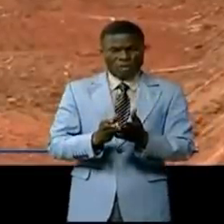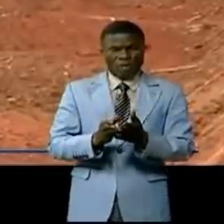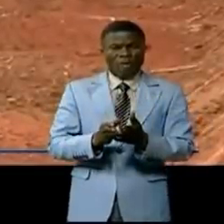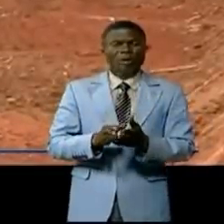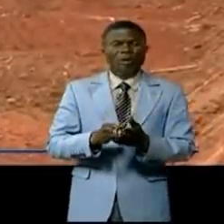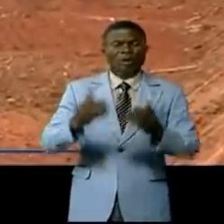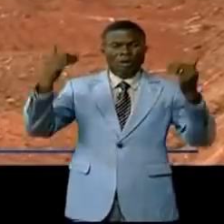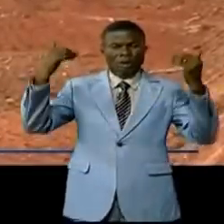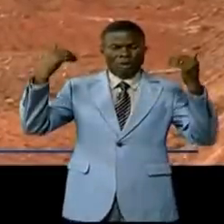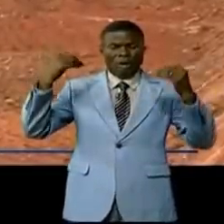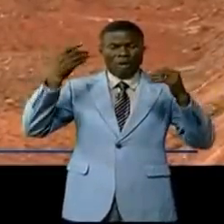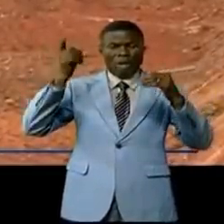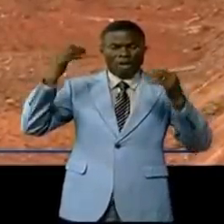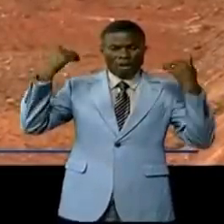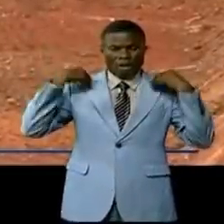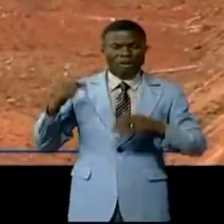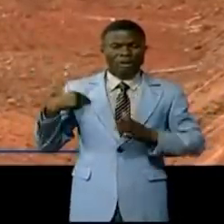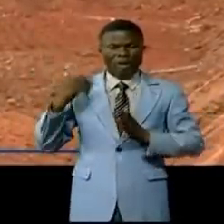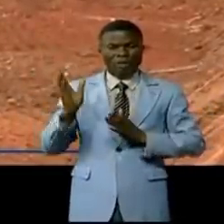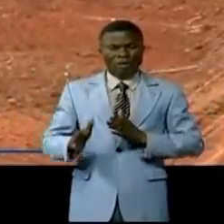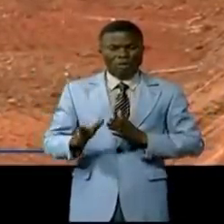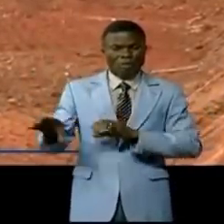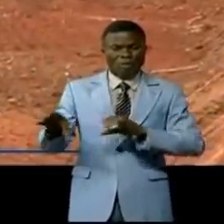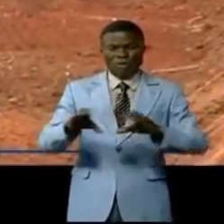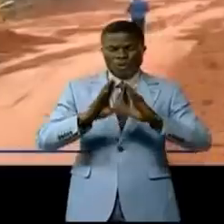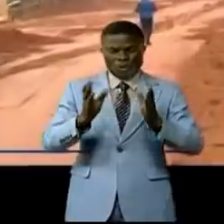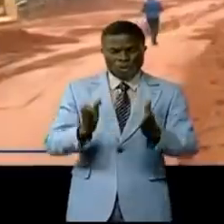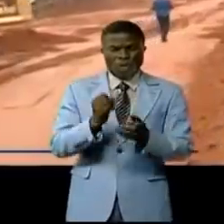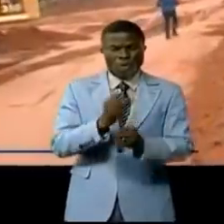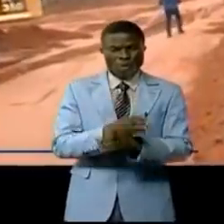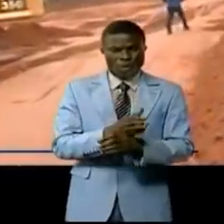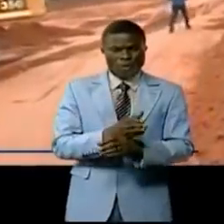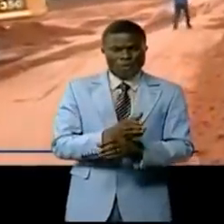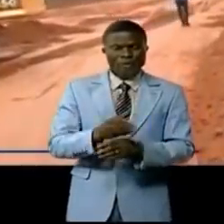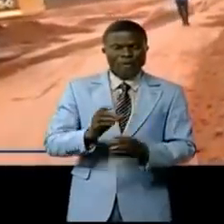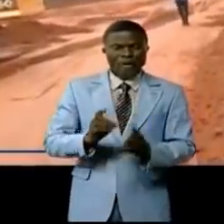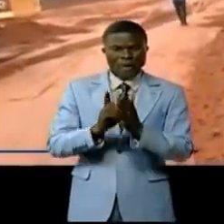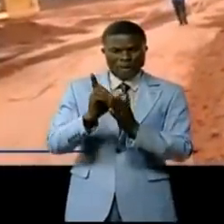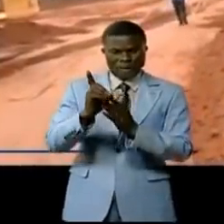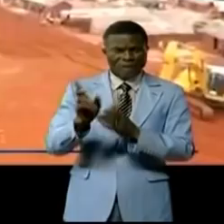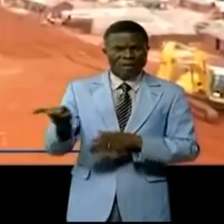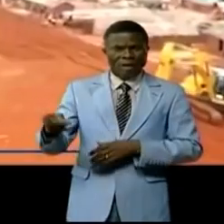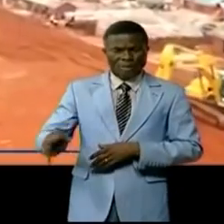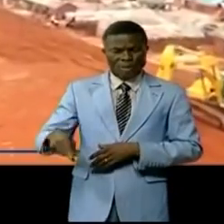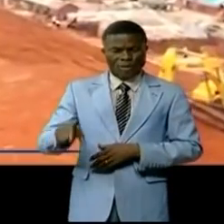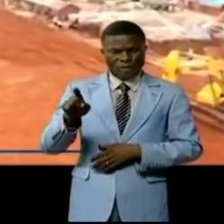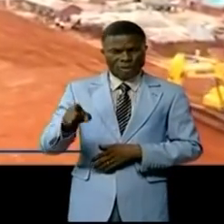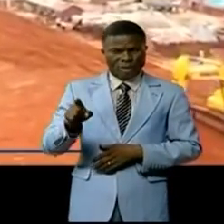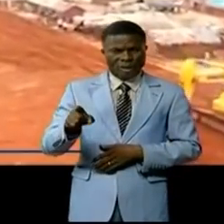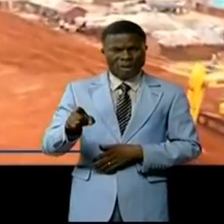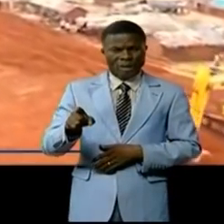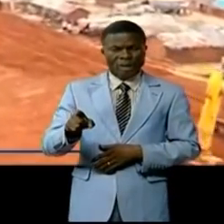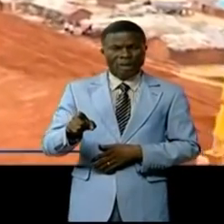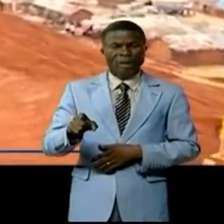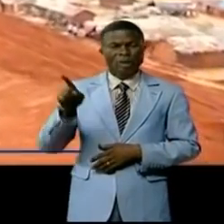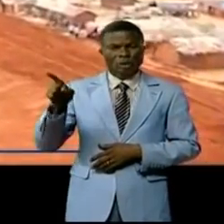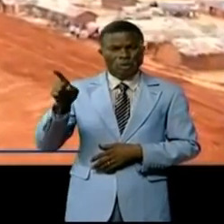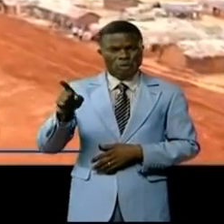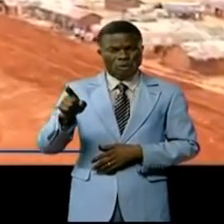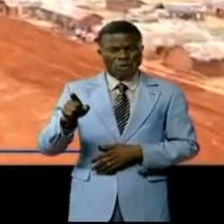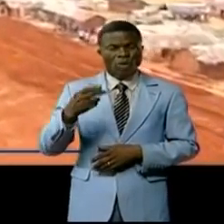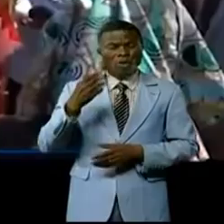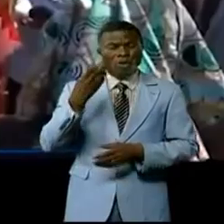chef de l'exécutif provincial actionne toutes les batteries disponibles en vue de booster l'essor total de son entité. Lui qui est